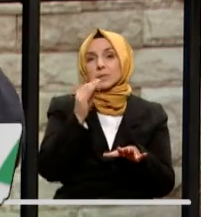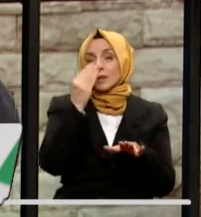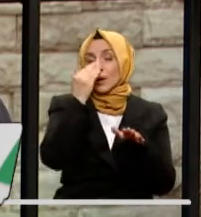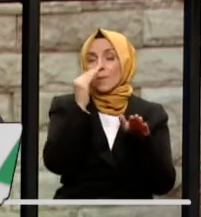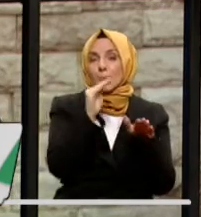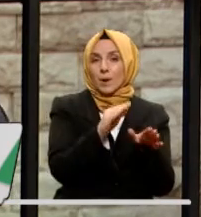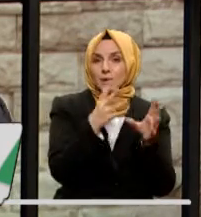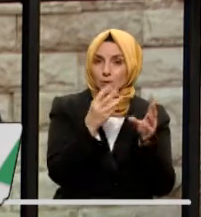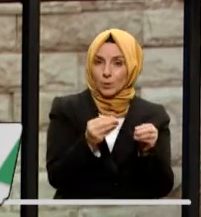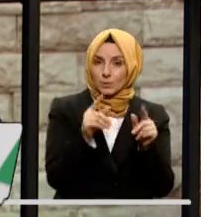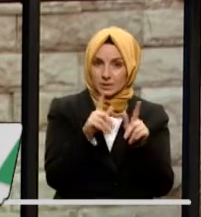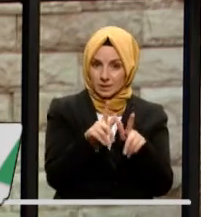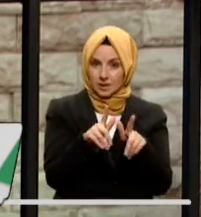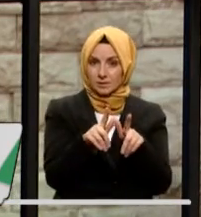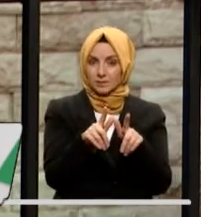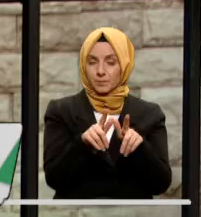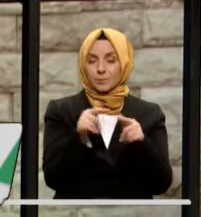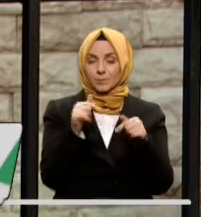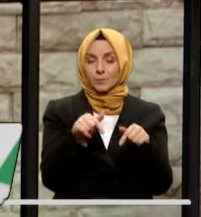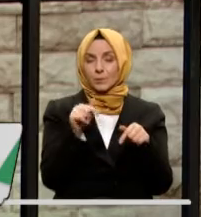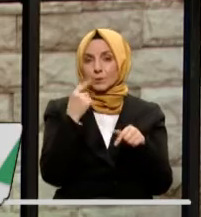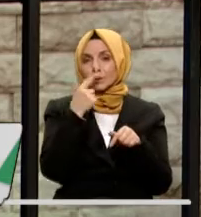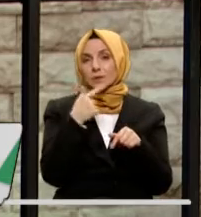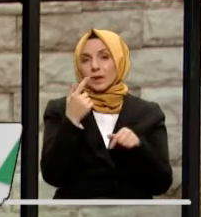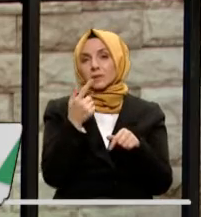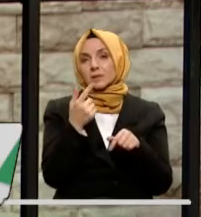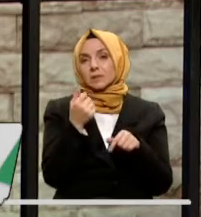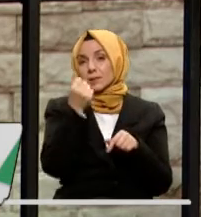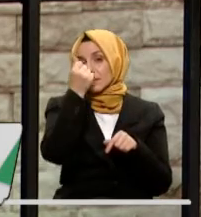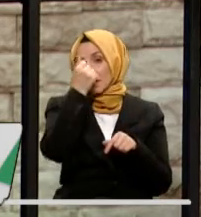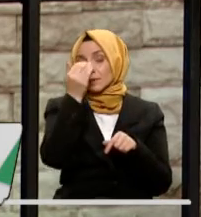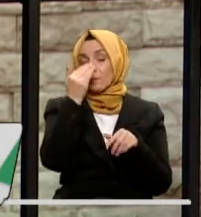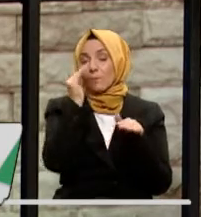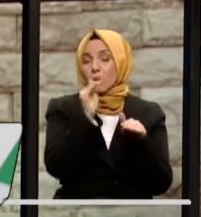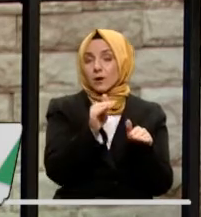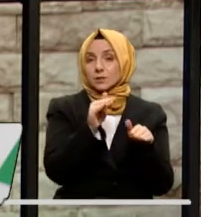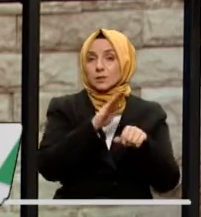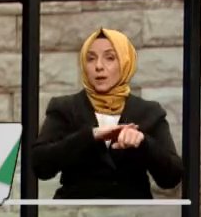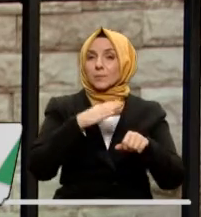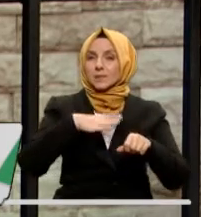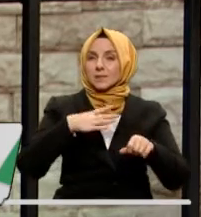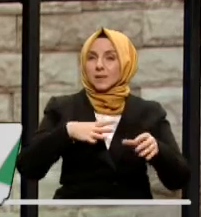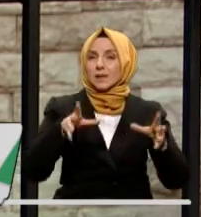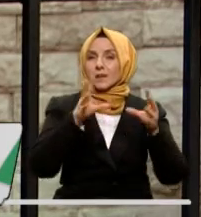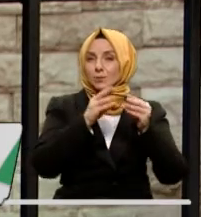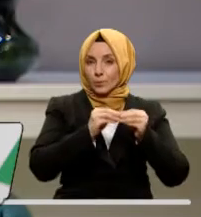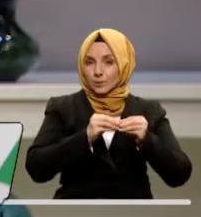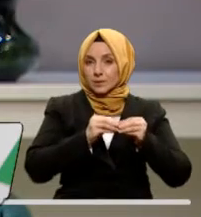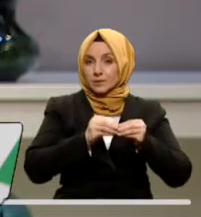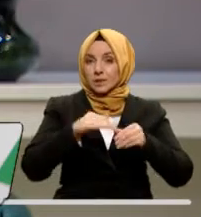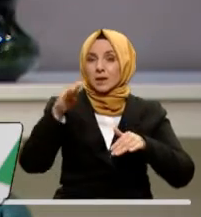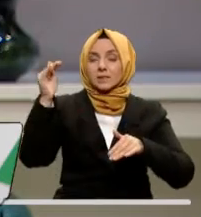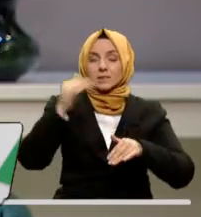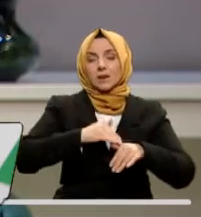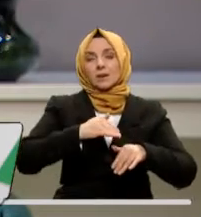maalesef bizim kaynağımızı verimli kullanmamız gerekiyor çünkü hedefimiz hastaların ihtiyacını karşılamak birinci hedefimiz bunu Örneğin